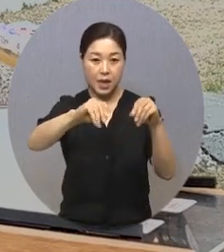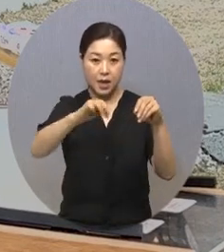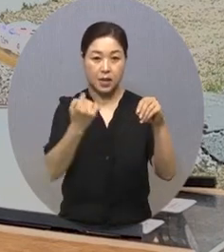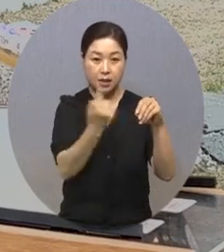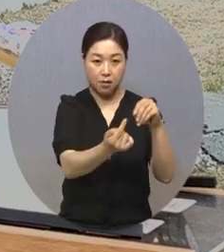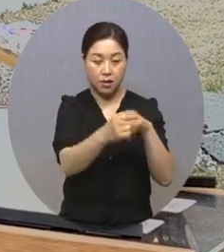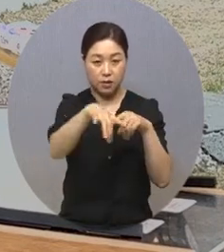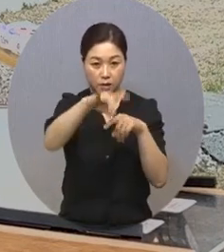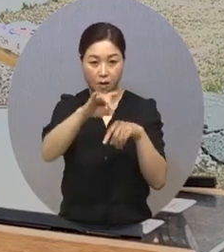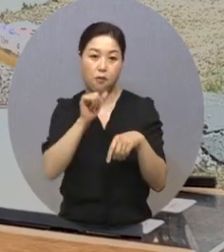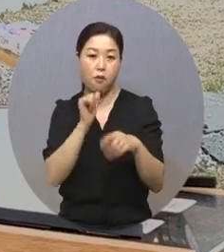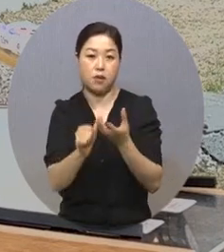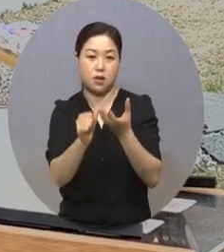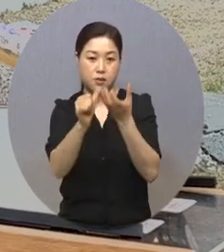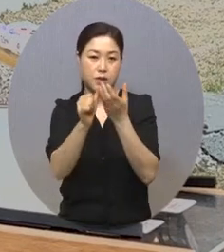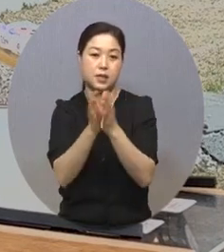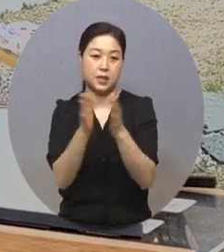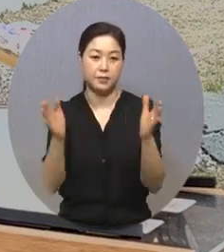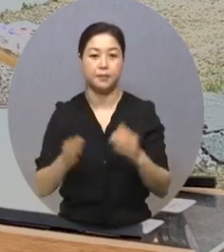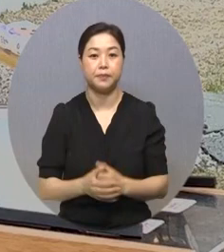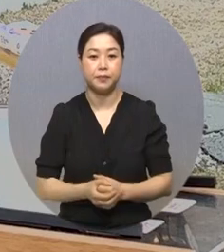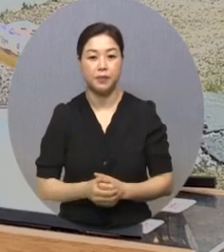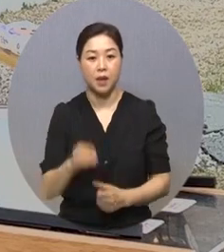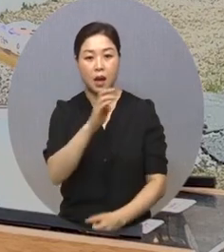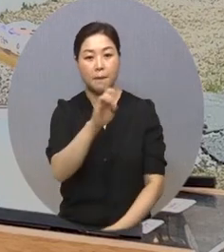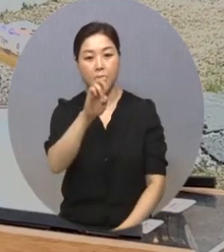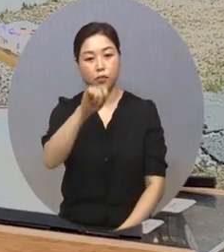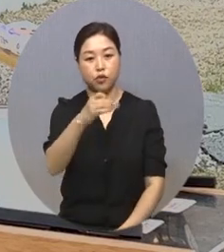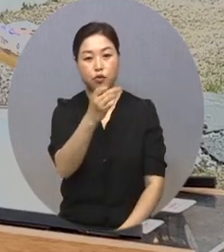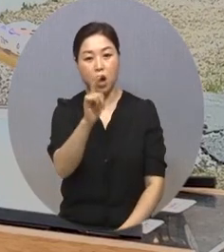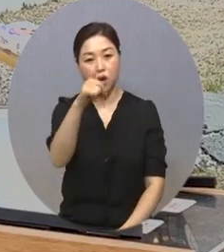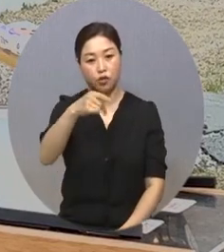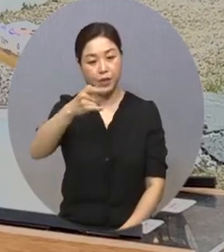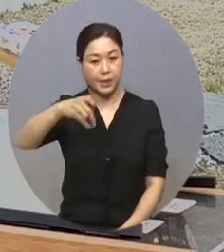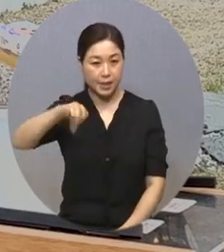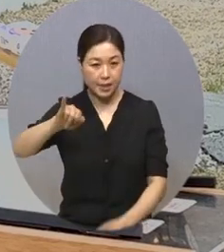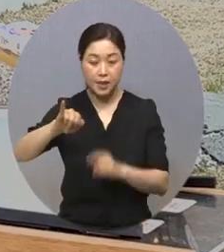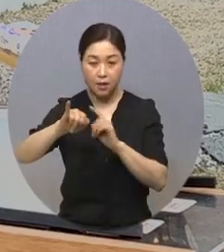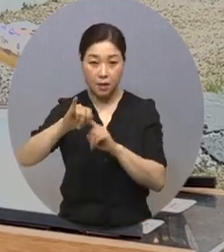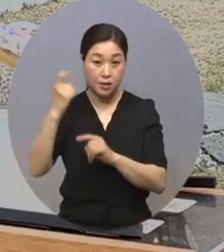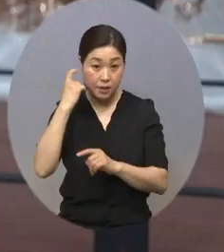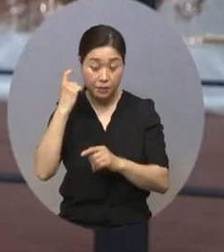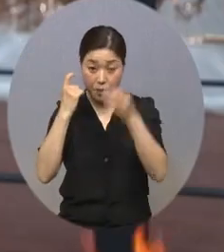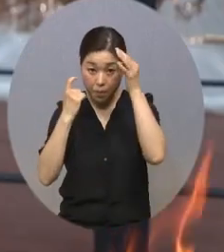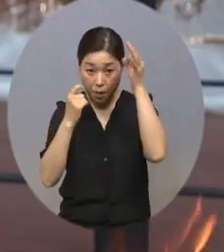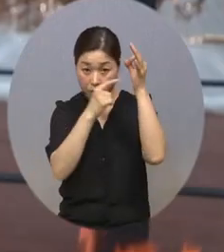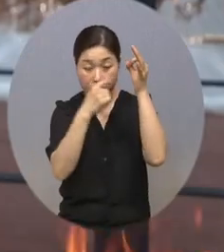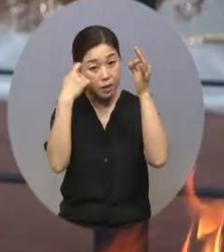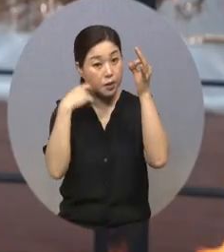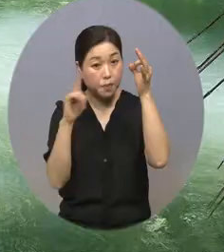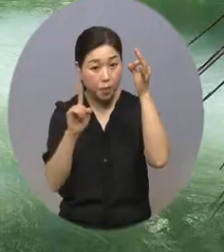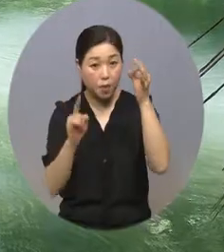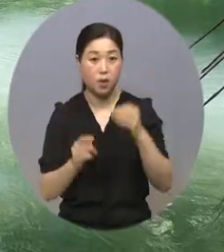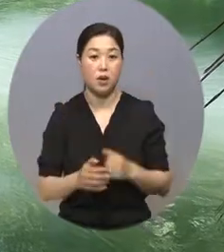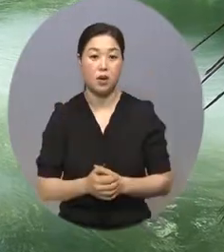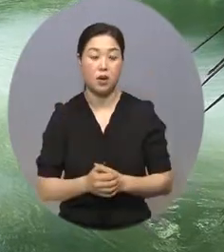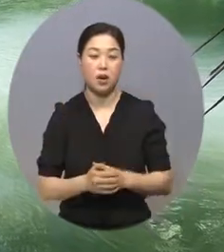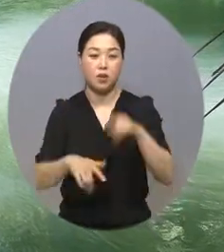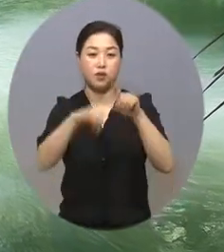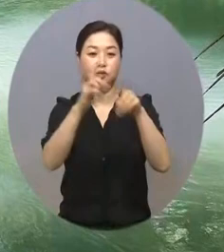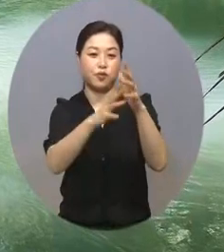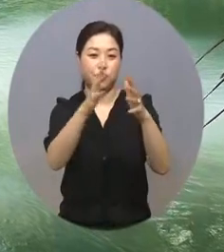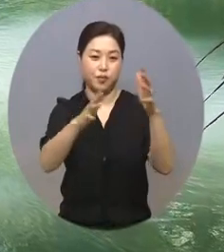처음 세 개가 씨한테 했거든요 그런데 확보 엘빈이 하는 어떤 이미지가 더 샘 5 가 닿아 수캐